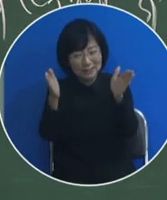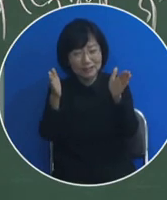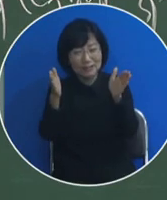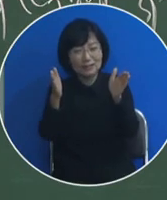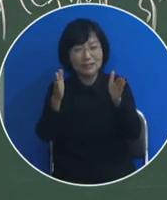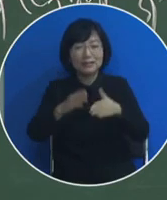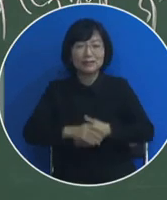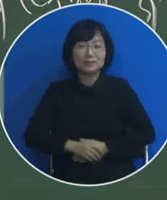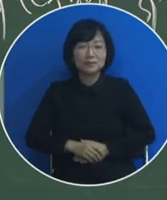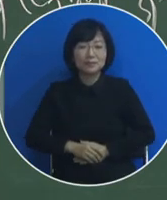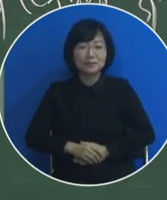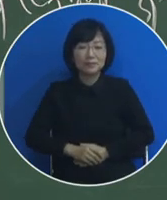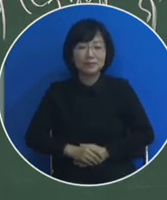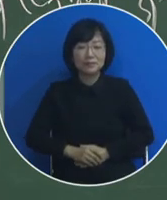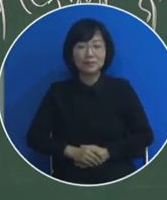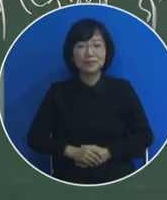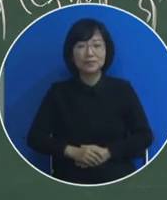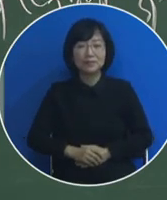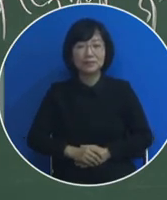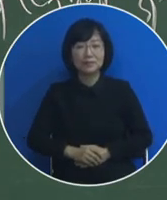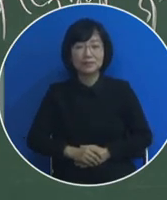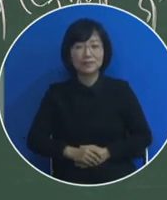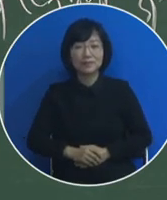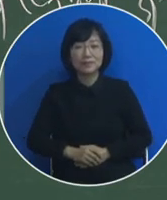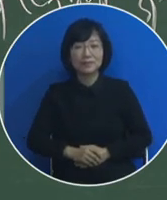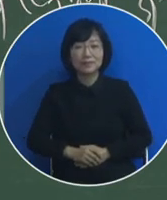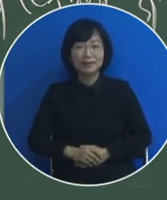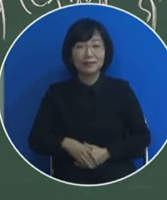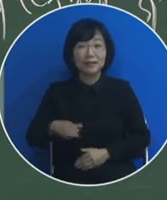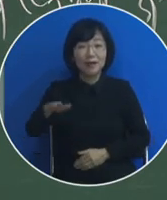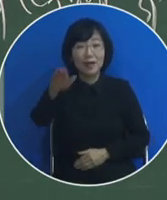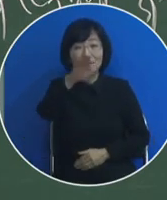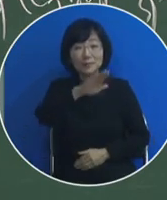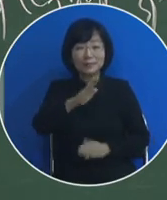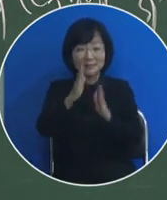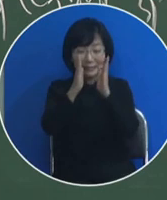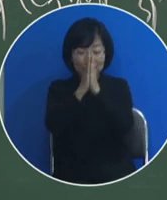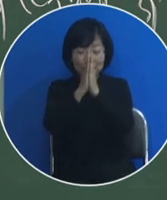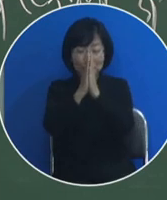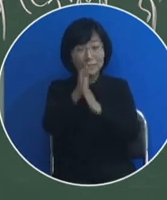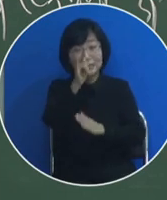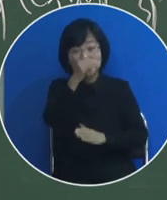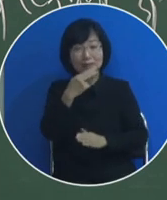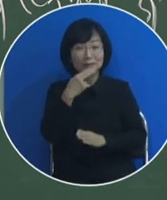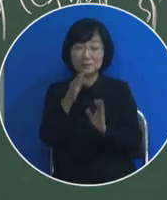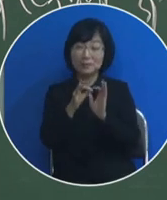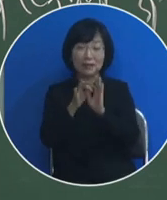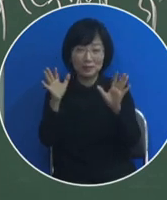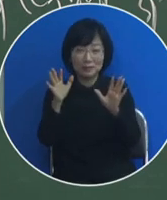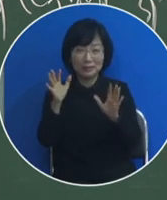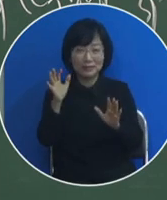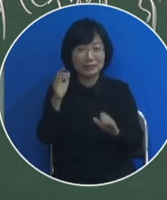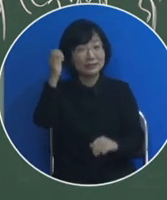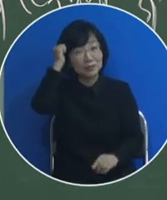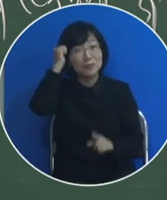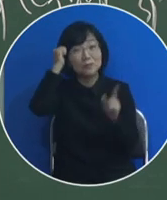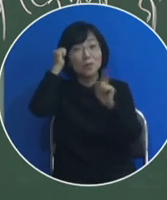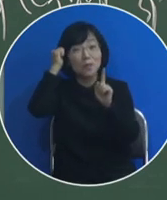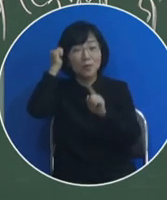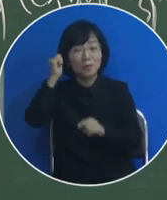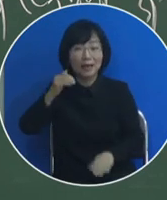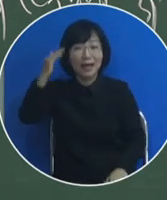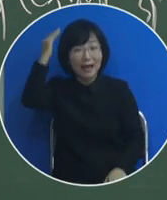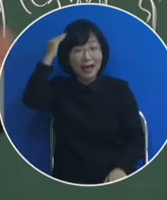여러분이 막 기도 안 하셔도 됩니다만은 알고는 계셔야 돼요. And even more so, it's not something you need to pray about, but you need to be aware of it. 한국의 신학자